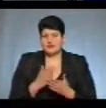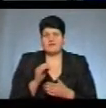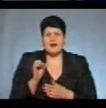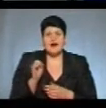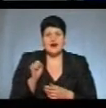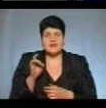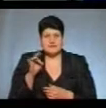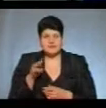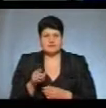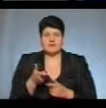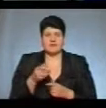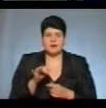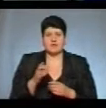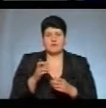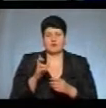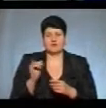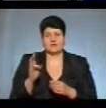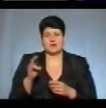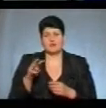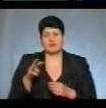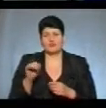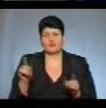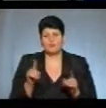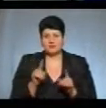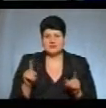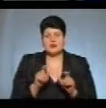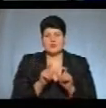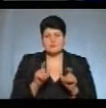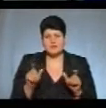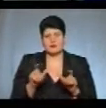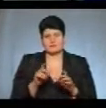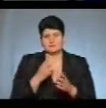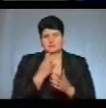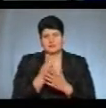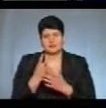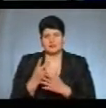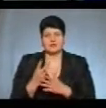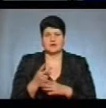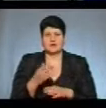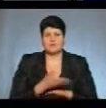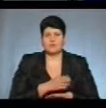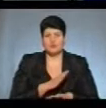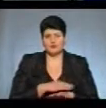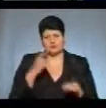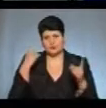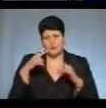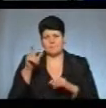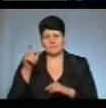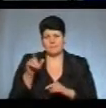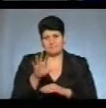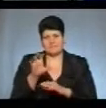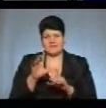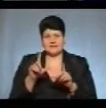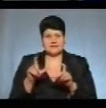арт-галереї «Бункермус» у Тернополі на відкритті виставки «Об'єкти» польського митця Міхала Петшика. Більше про це дивіться о 20:30, а також на